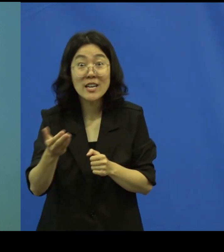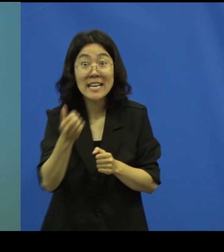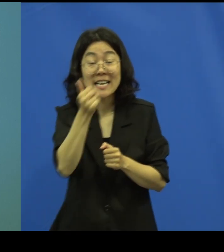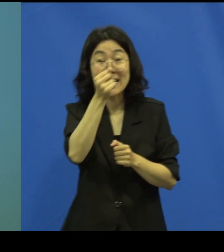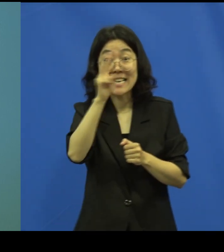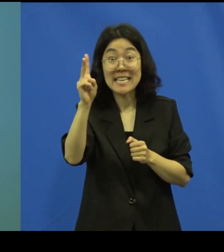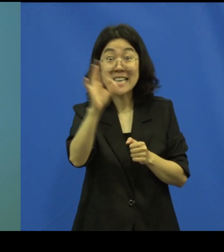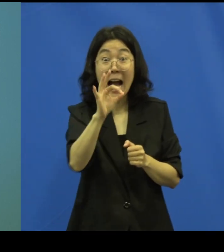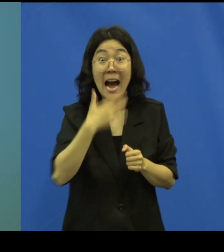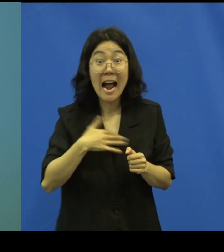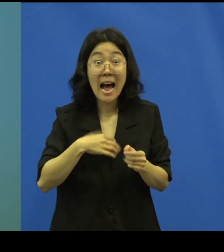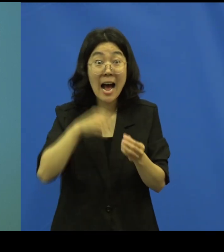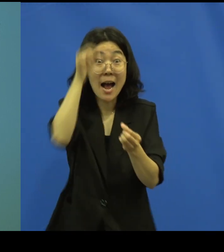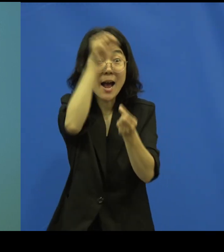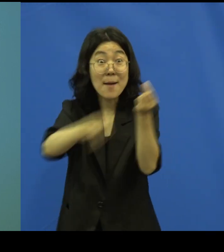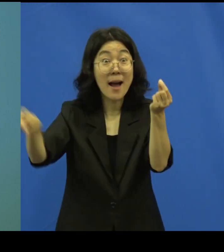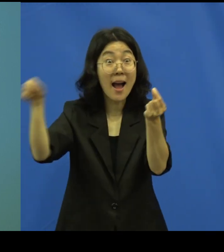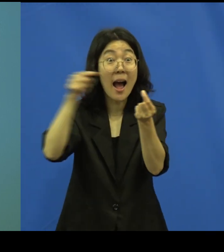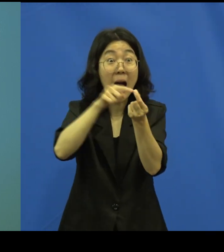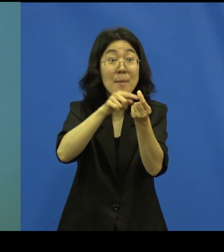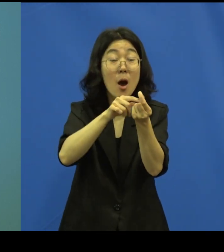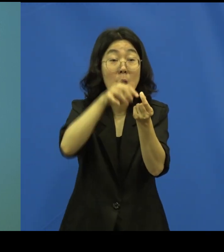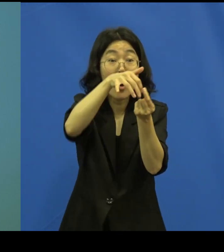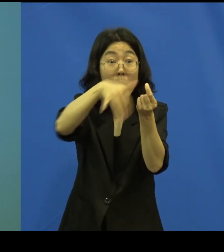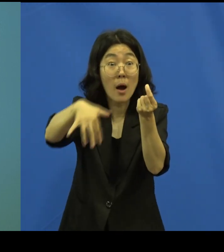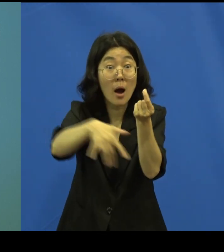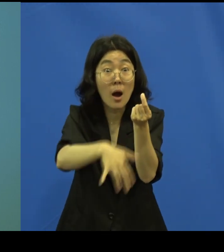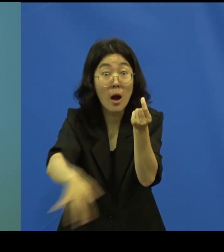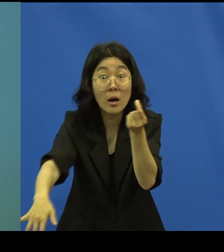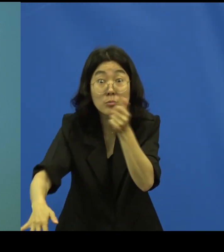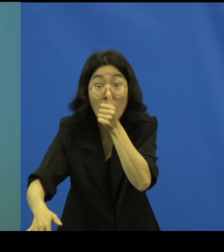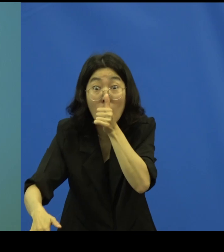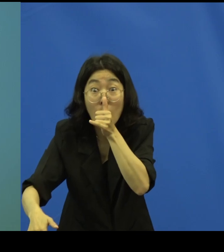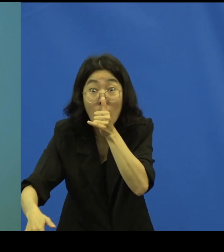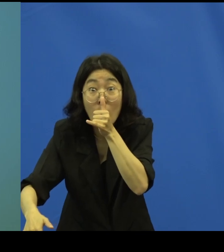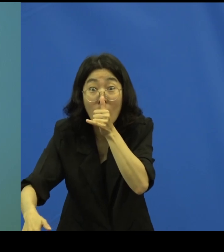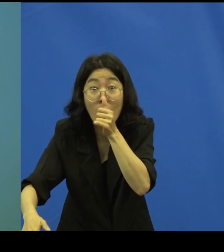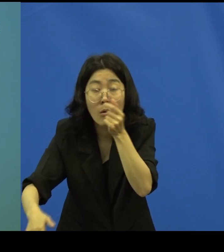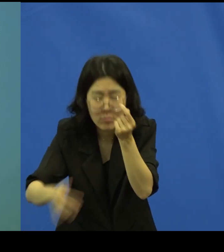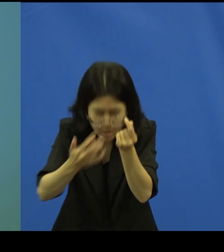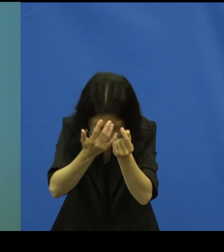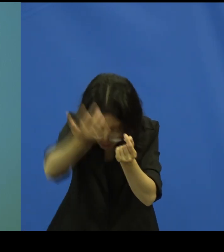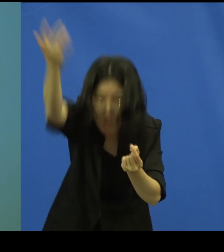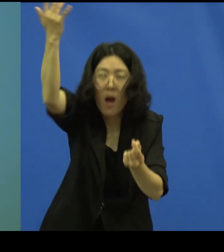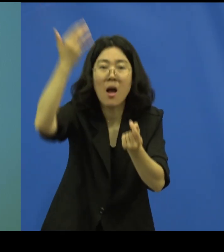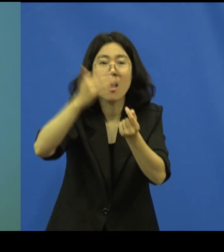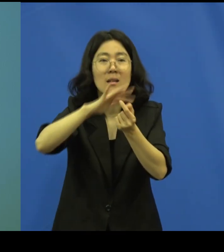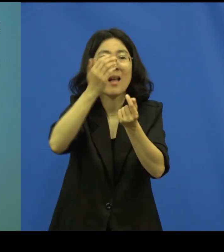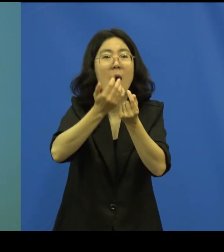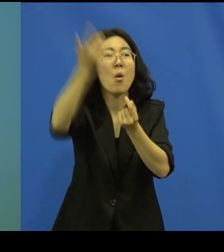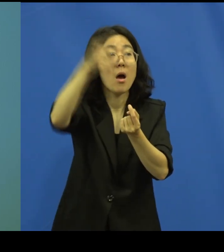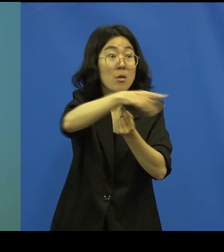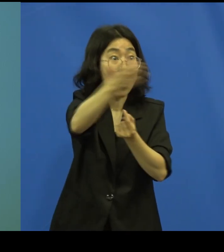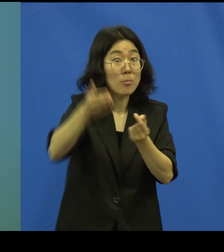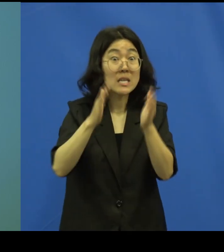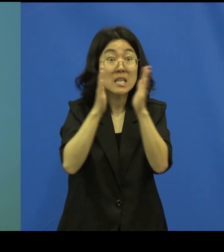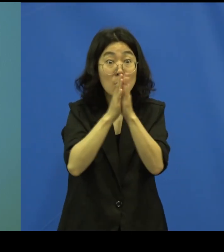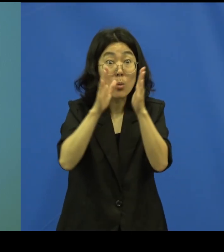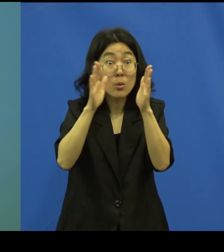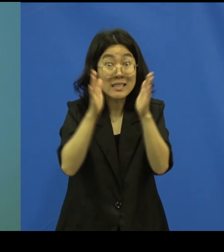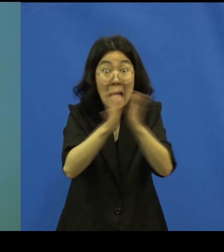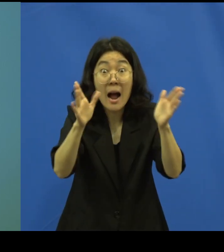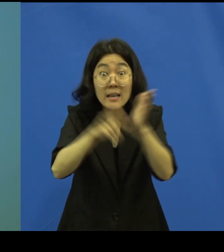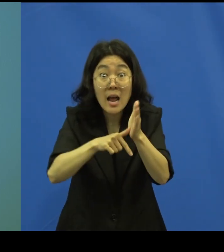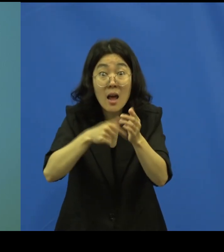거죠. 그러니까 성도들의 기도가 땅에 떨어지지 않고 하늘에 상달된다는. 자,